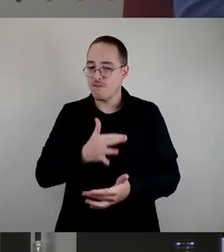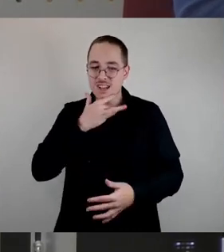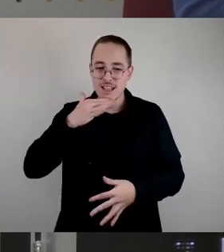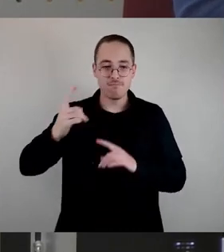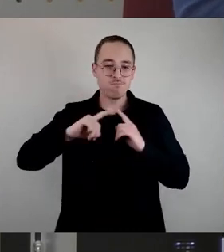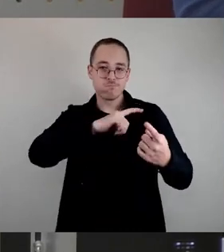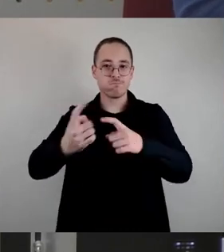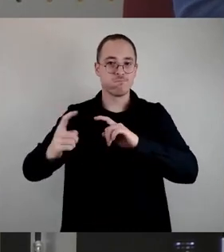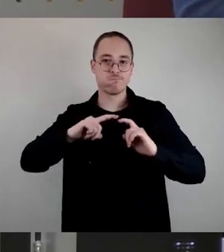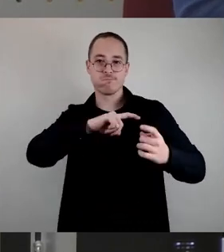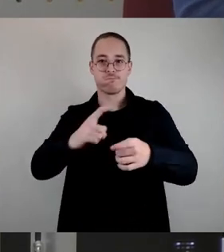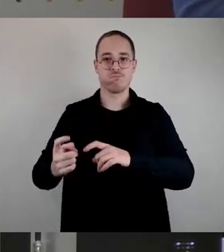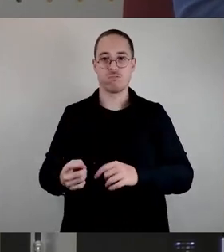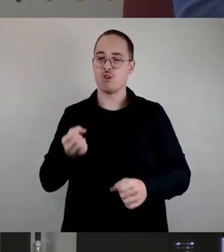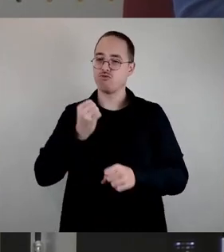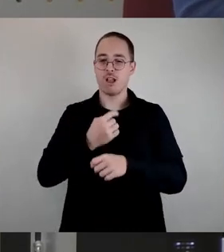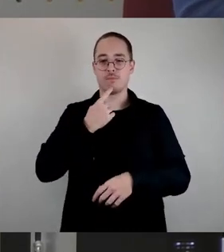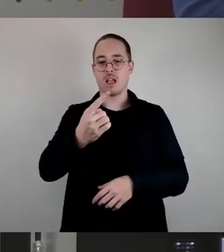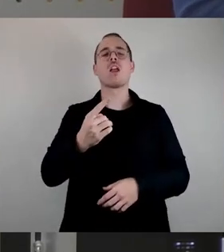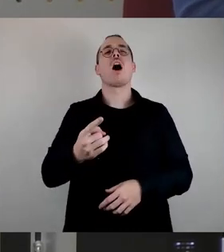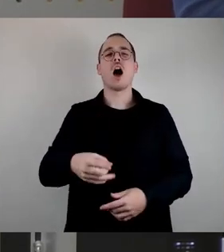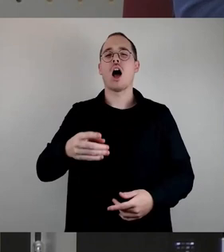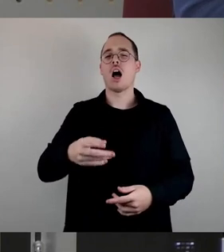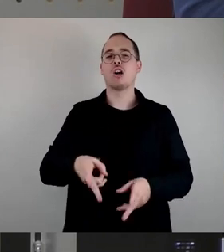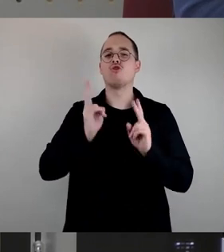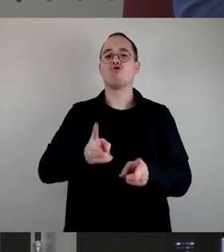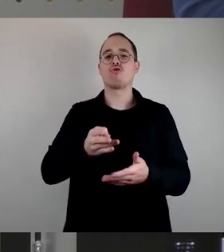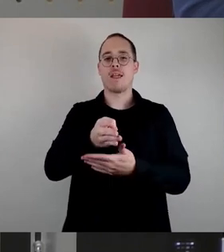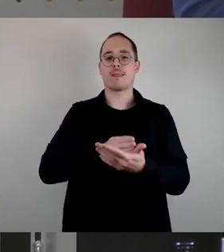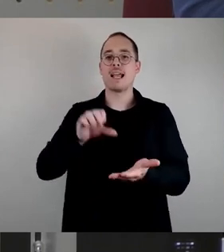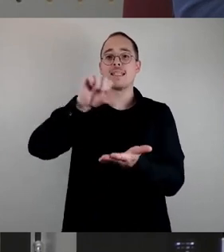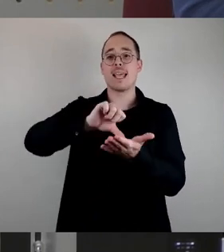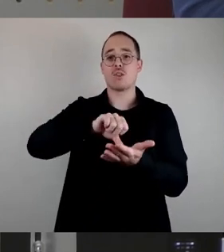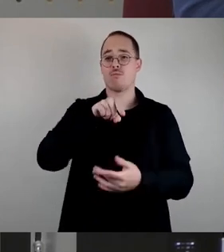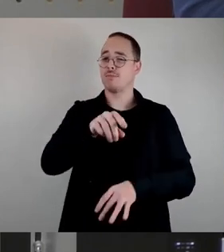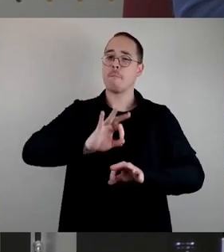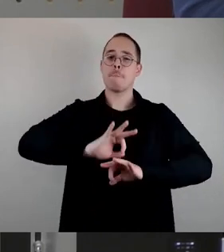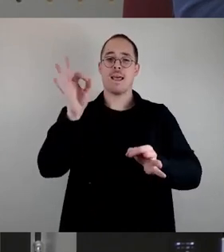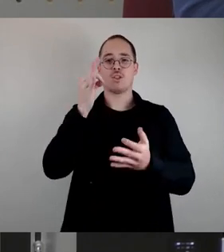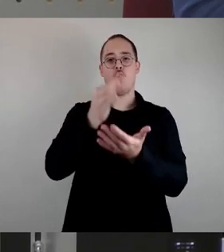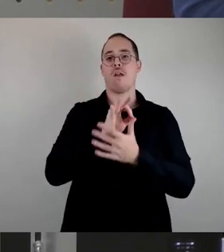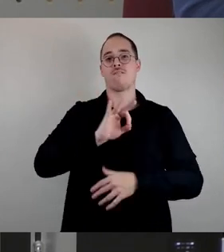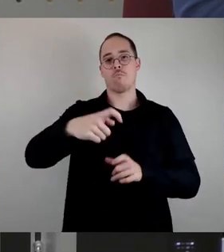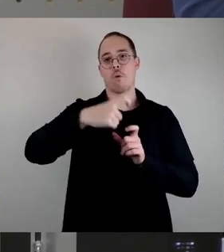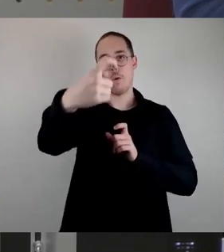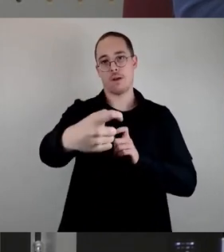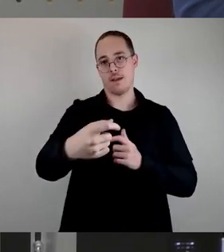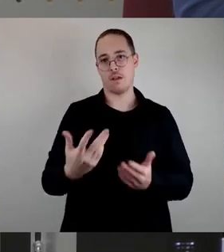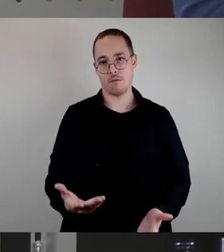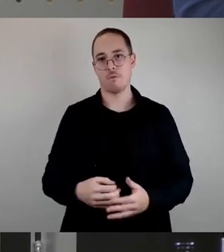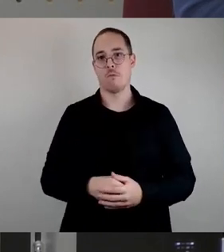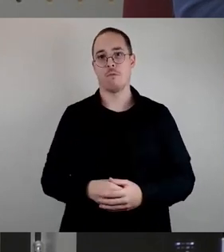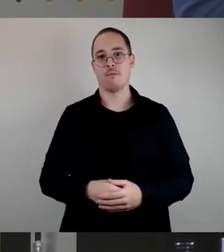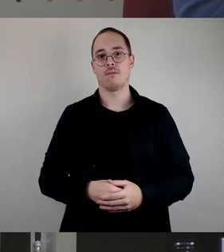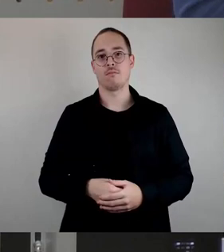dass das Stadtteilzentrum der beste Ort ist, um tatsächlich eine solche Brücke auch unterzubringen. Und das wäre eben im Bereich des Ballhaus